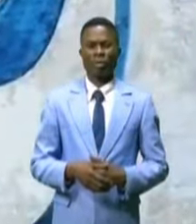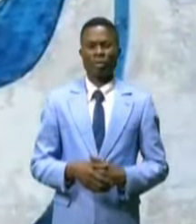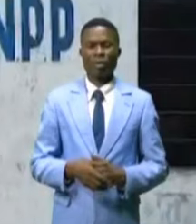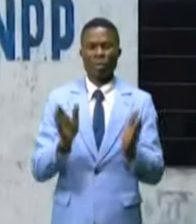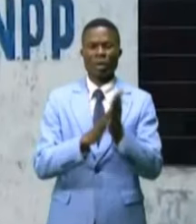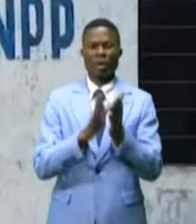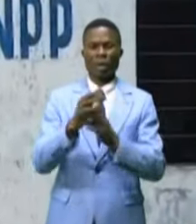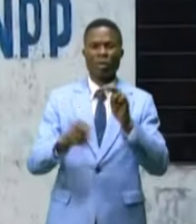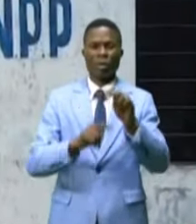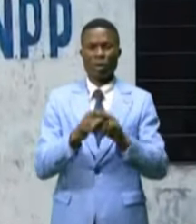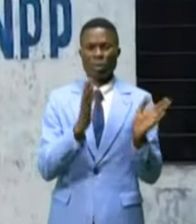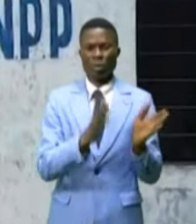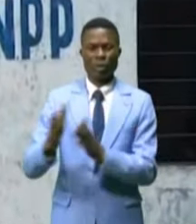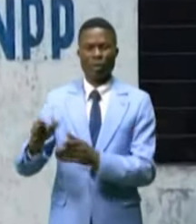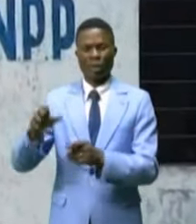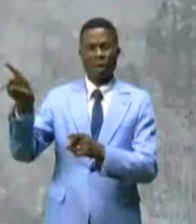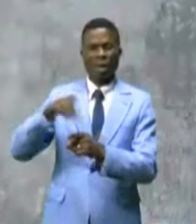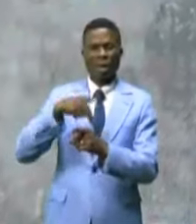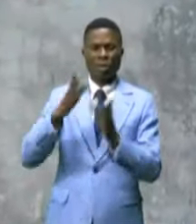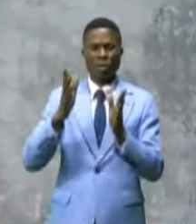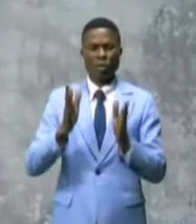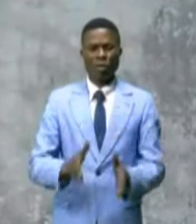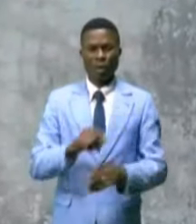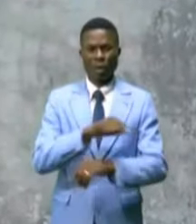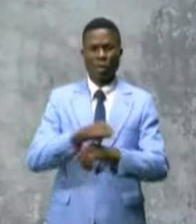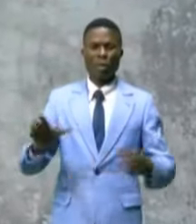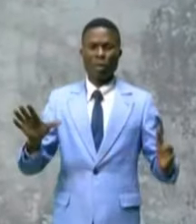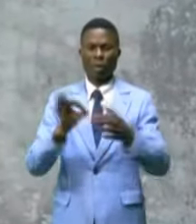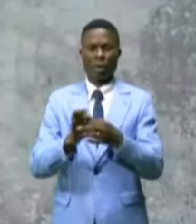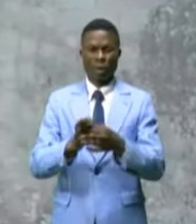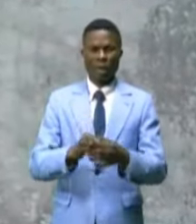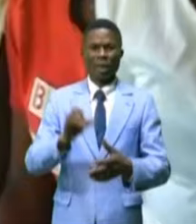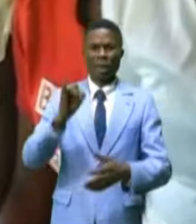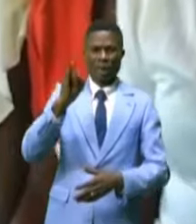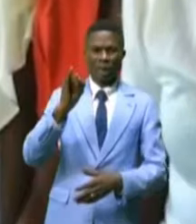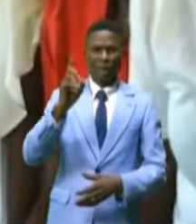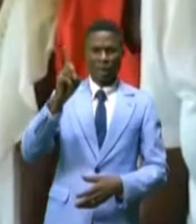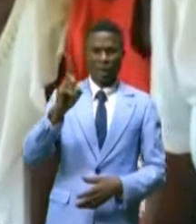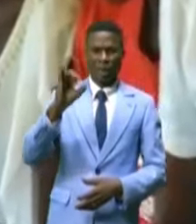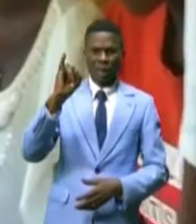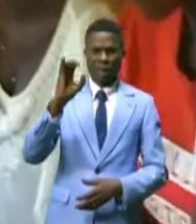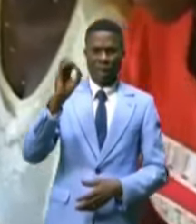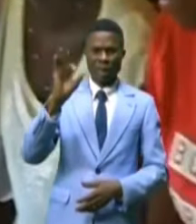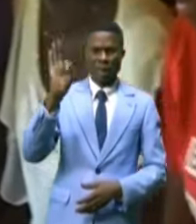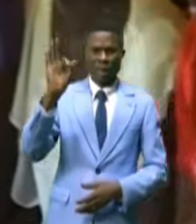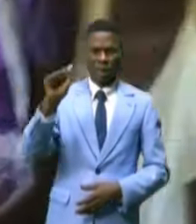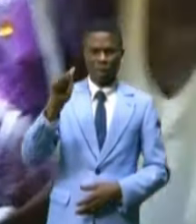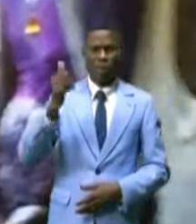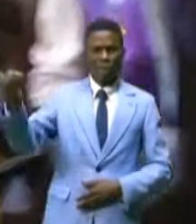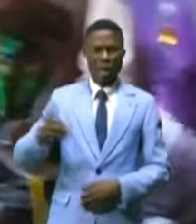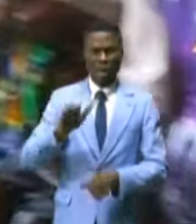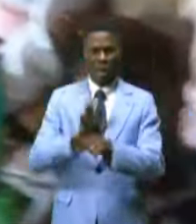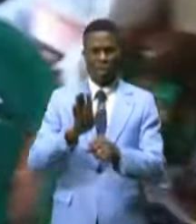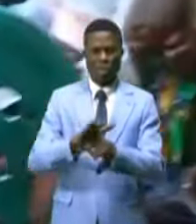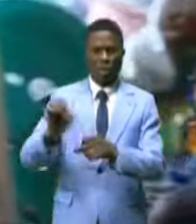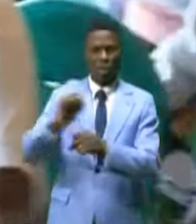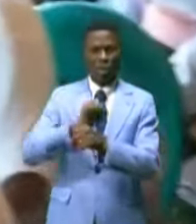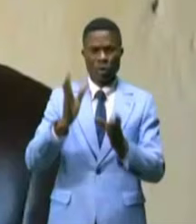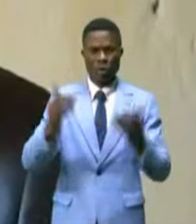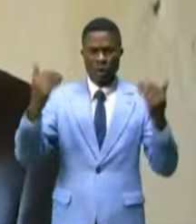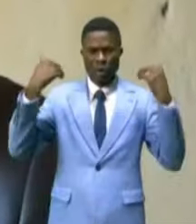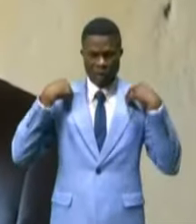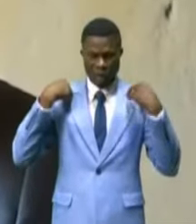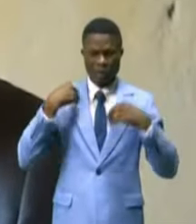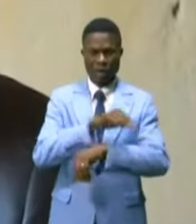L'Institut national de préparation professionnelle, bureau des liaisons d'Idiofa, accueille un grand nombre de stagiaires. Le chef de bureau des